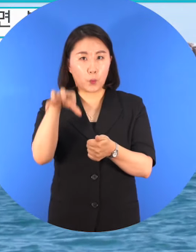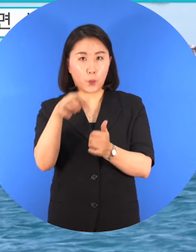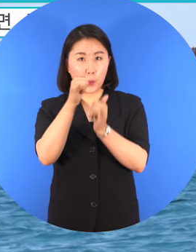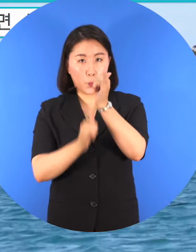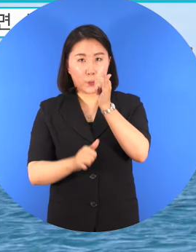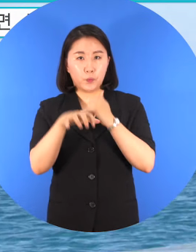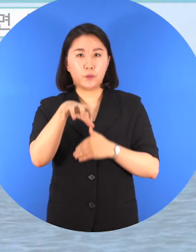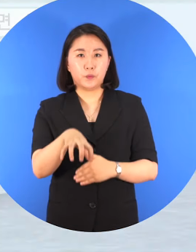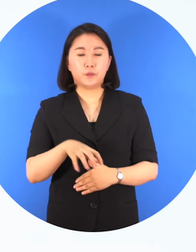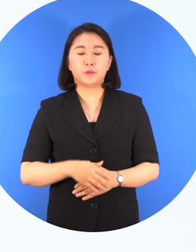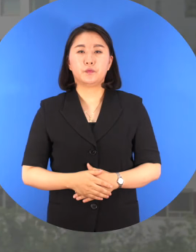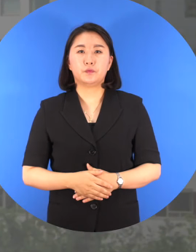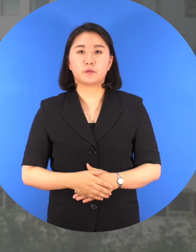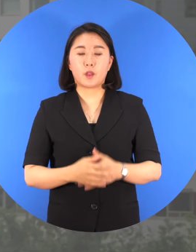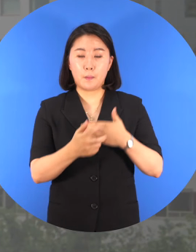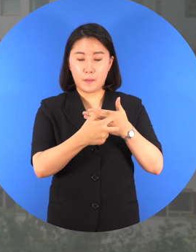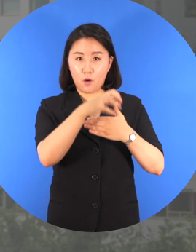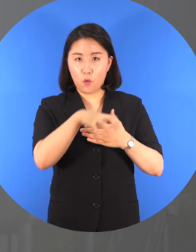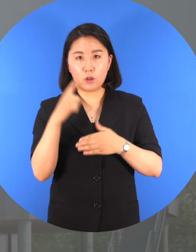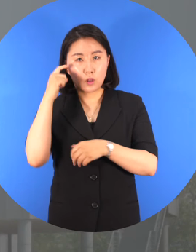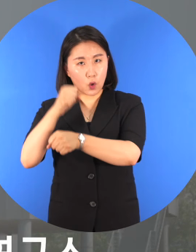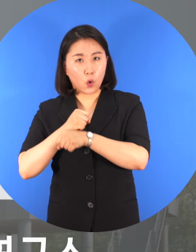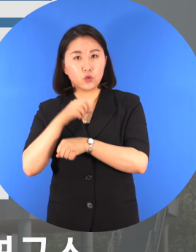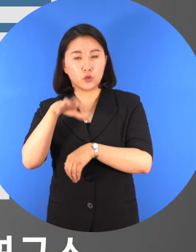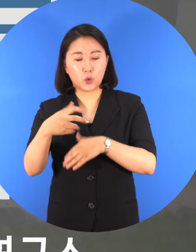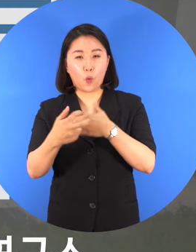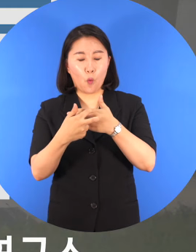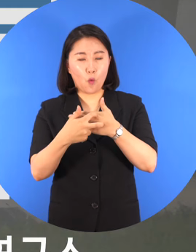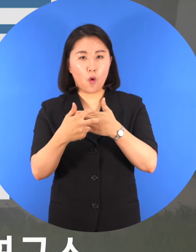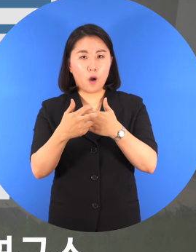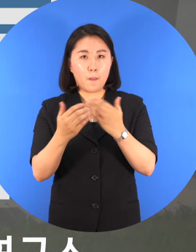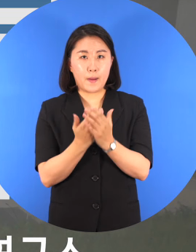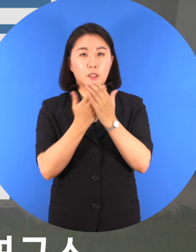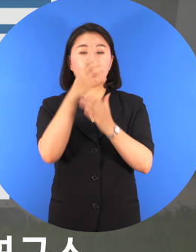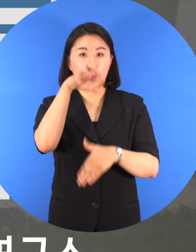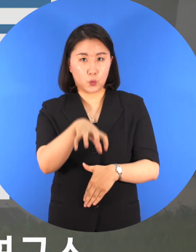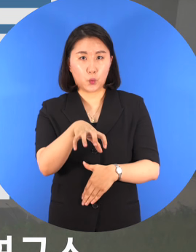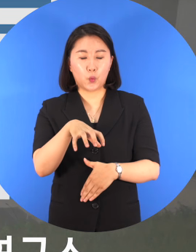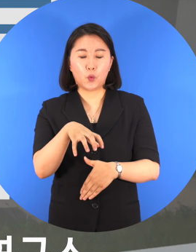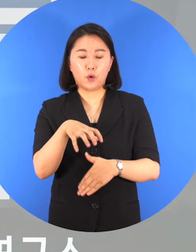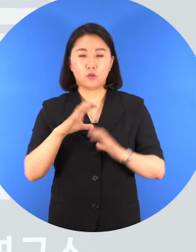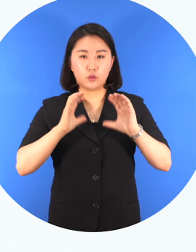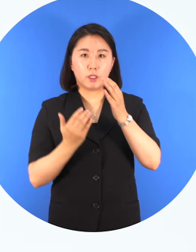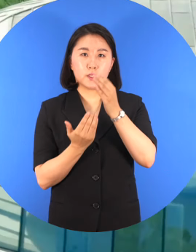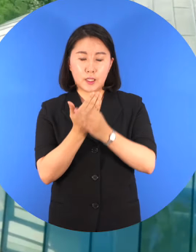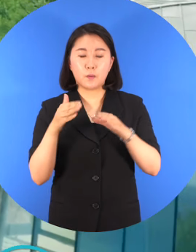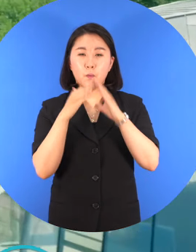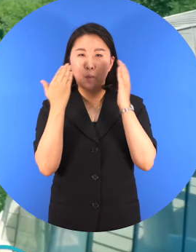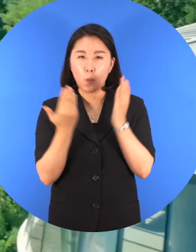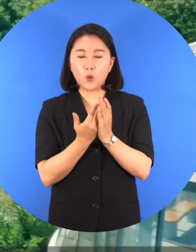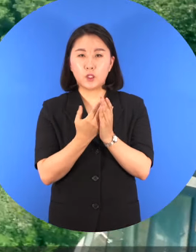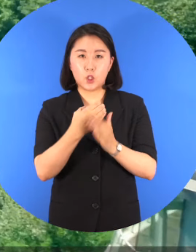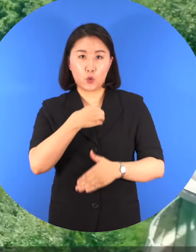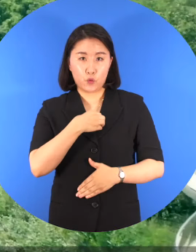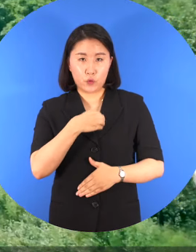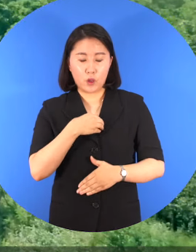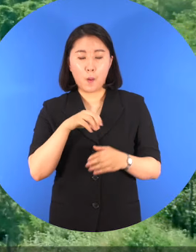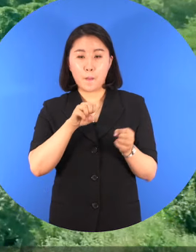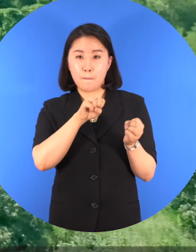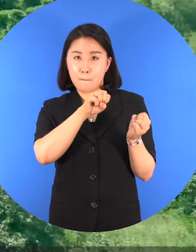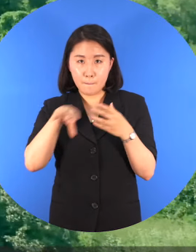역사적인 장소인 이곳에 병원, 연구소, 원자력발전소 등 국내에서 발생하는 모든 중저준위